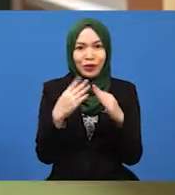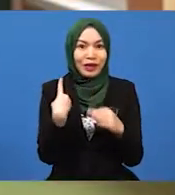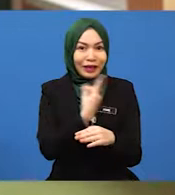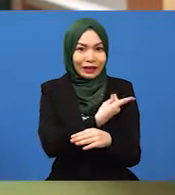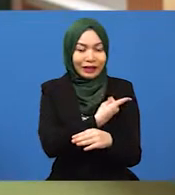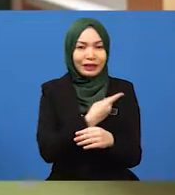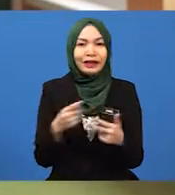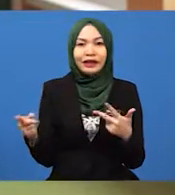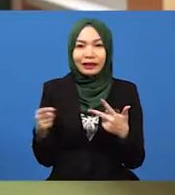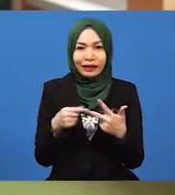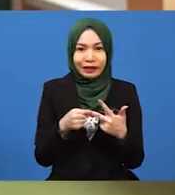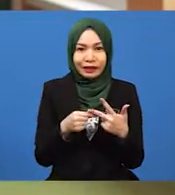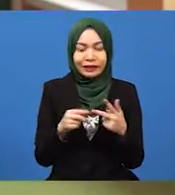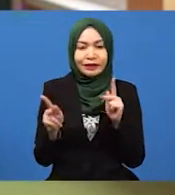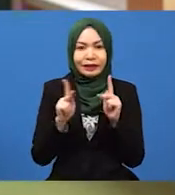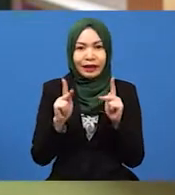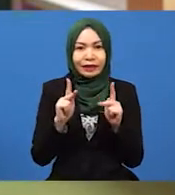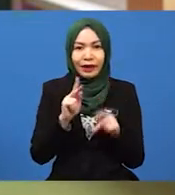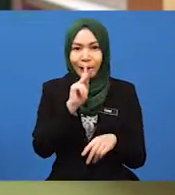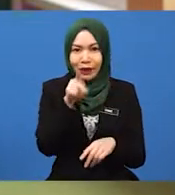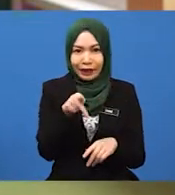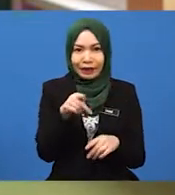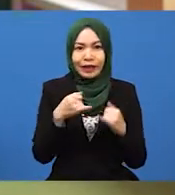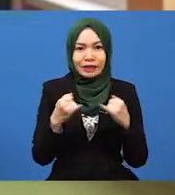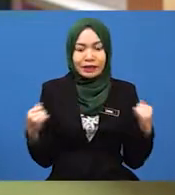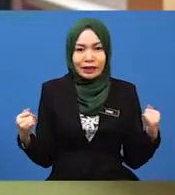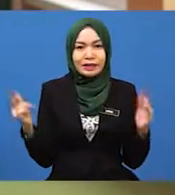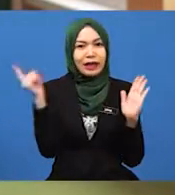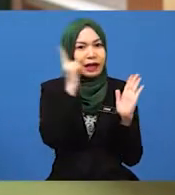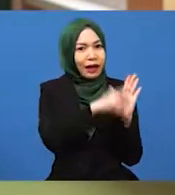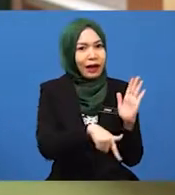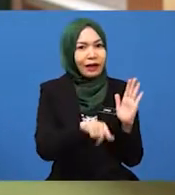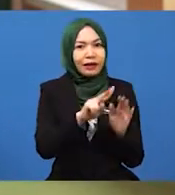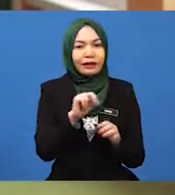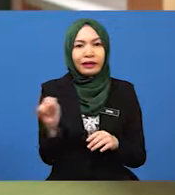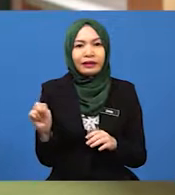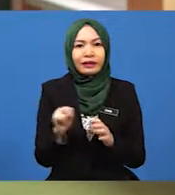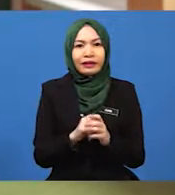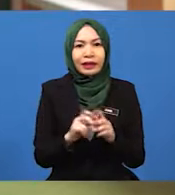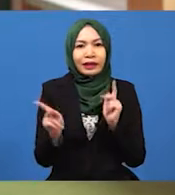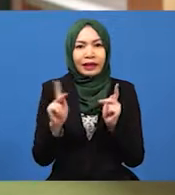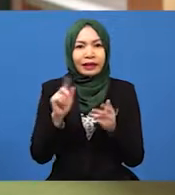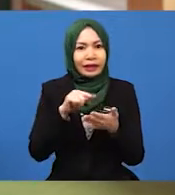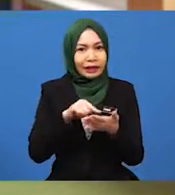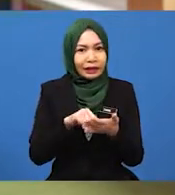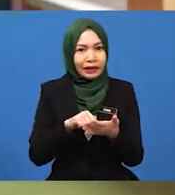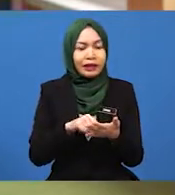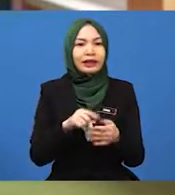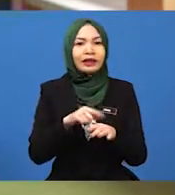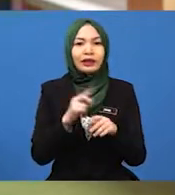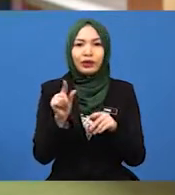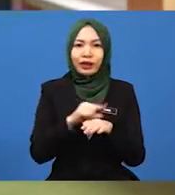Yang ketiga, kata perintah jenis larangan. Kata perintah ini